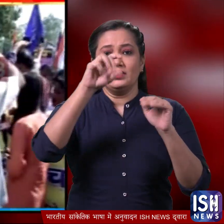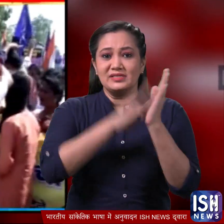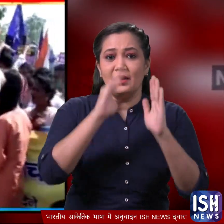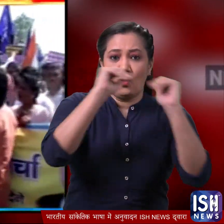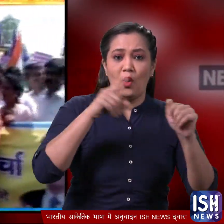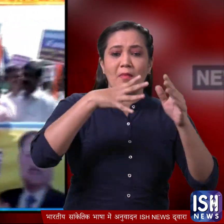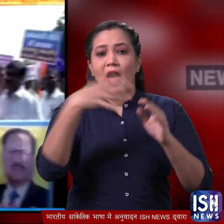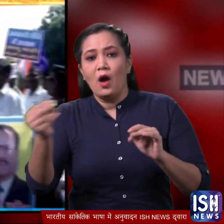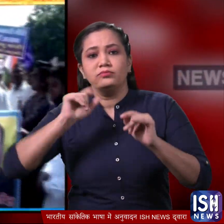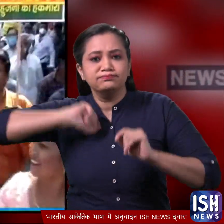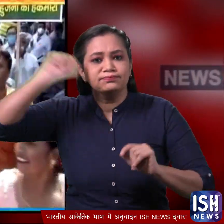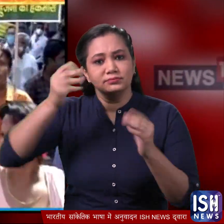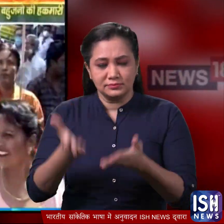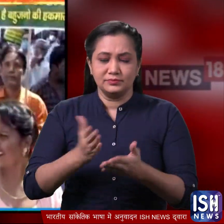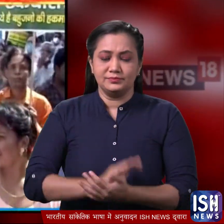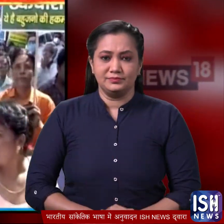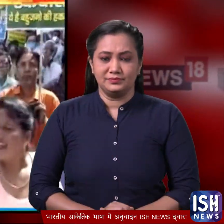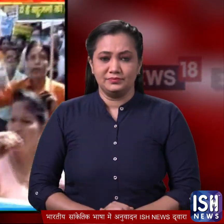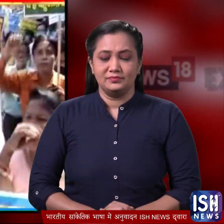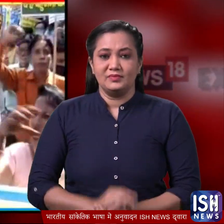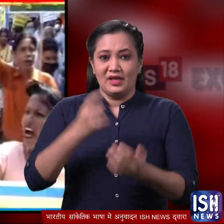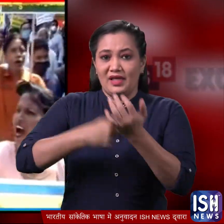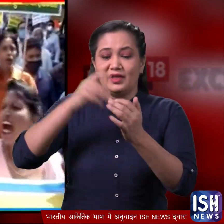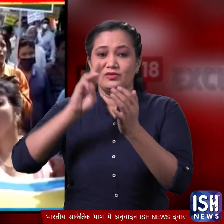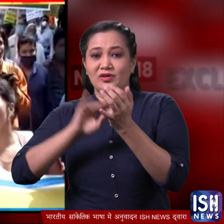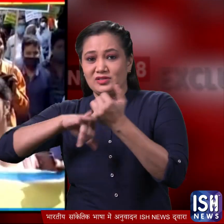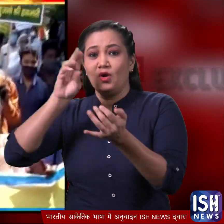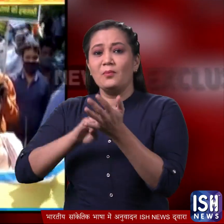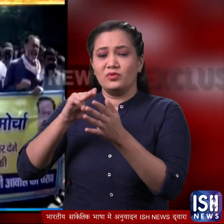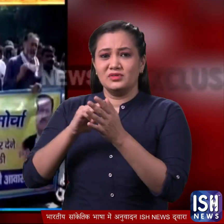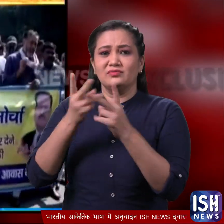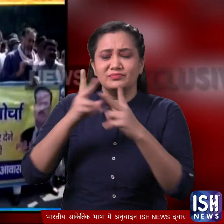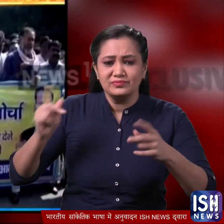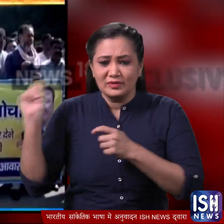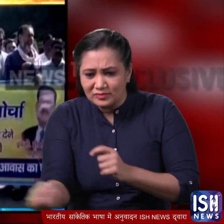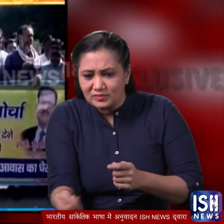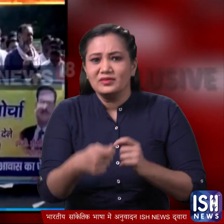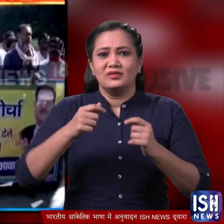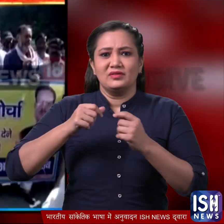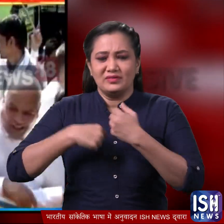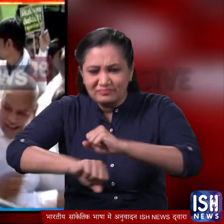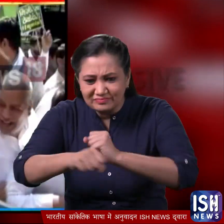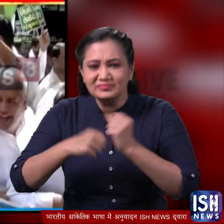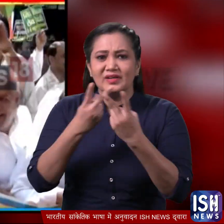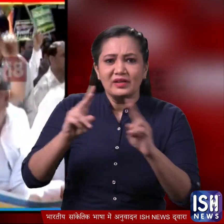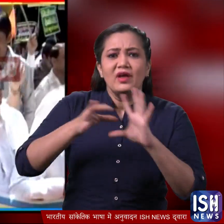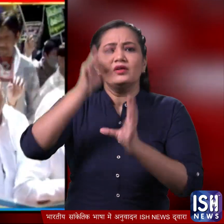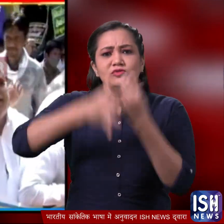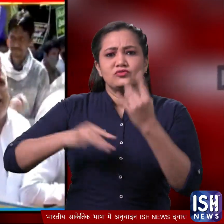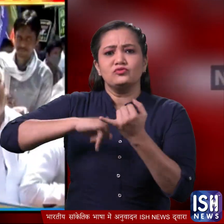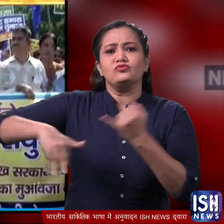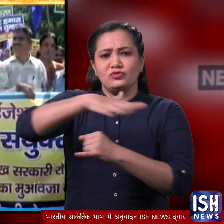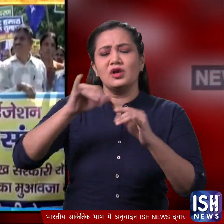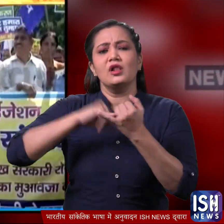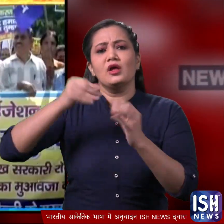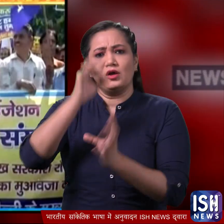बाहर विरोध मार्च निकाल रहे हैं। इस प्रदर्शन को करने वाले राष्ट्रीय संयुक्त मोर्चा में सफाई कर्मचारी यूनियन समेत कई सामाजिक संगठन